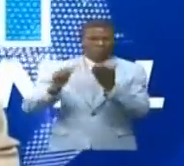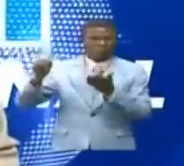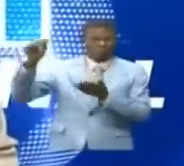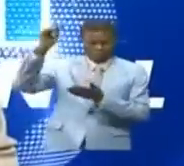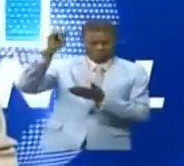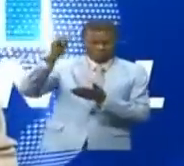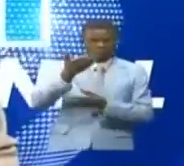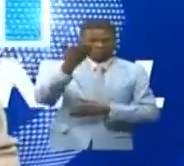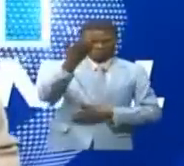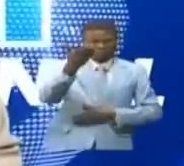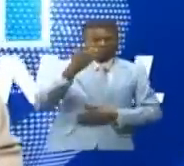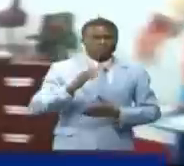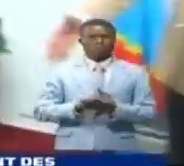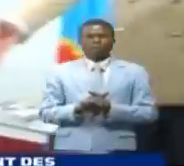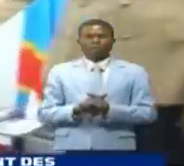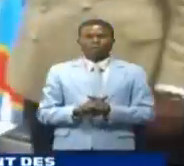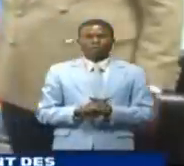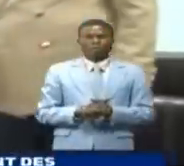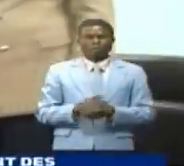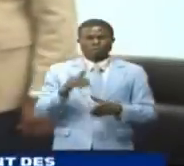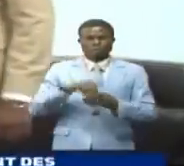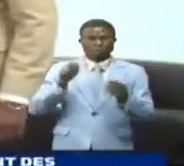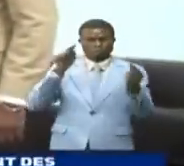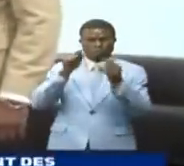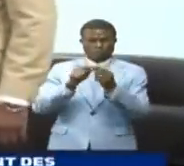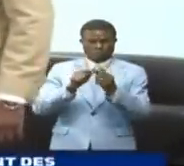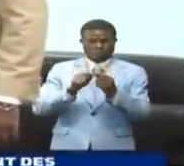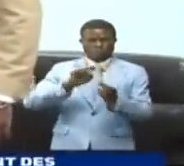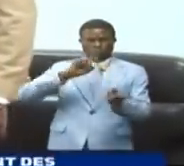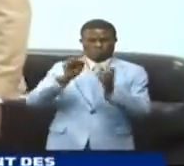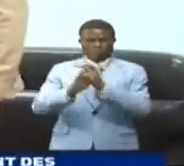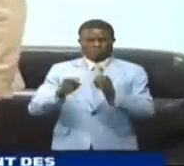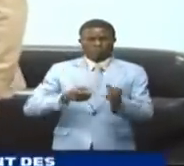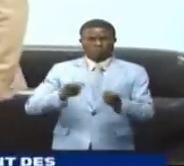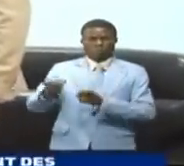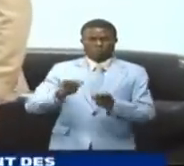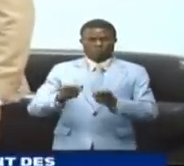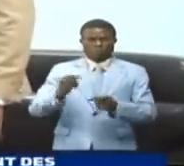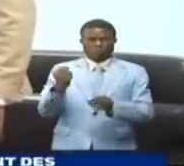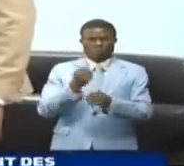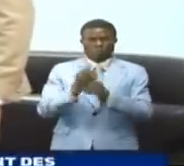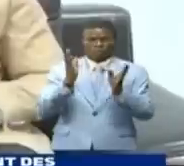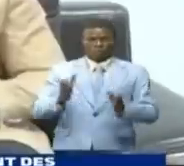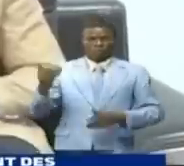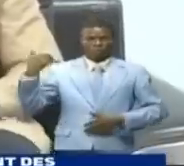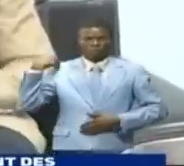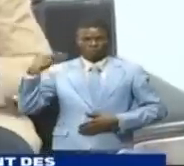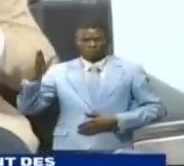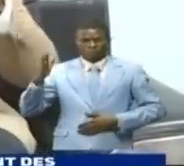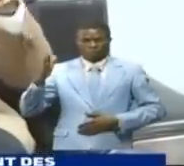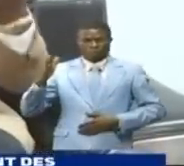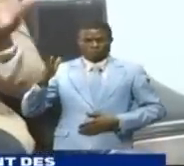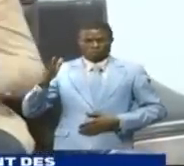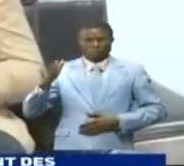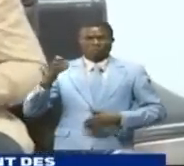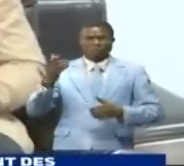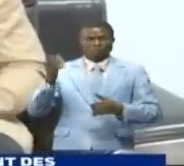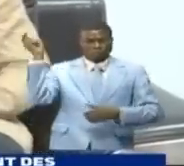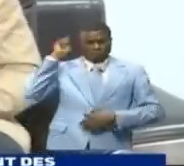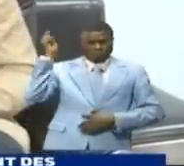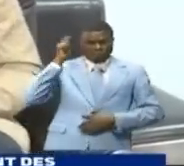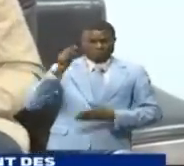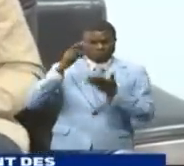le reportage. Dans le but de rationaliser la gestion de la carrière des agents publics de l'État, en l'occurrence les